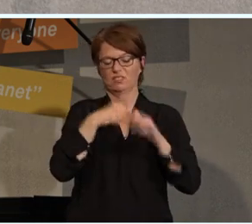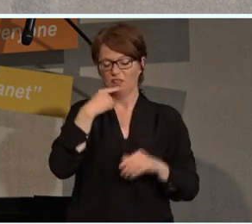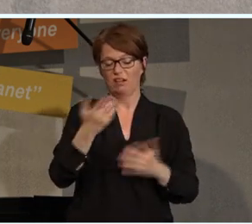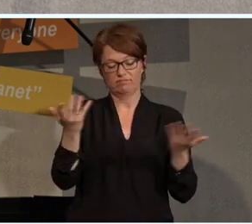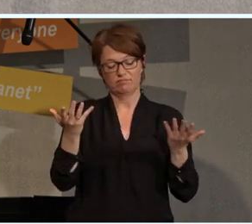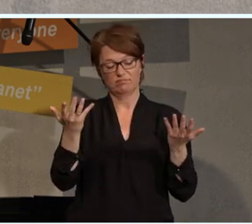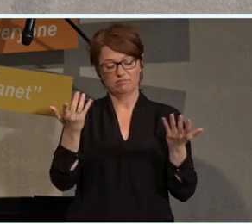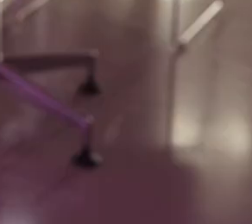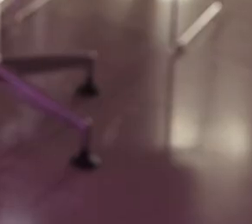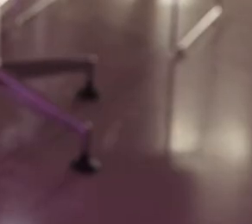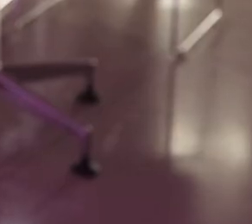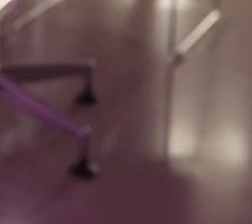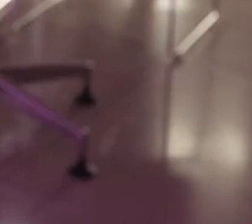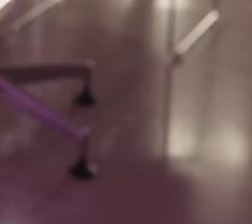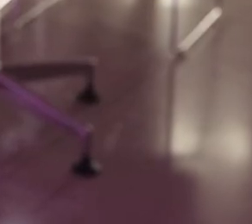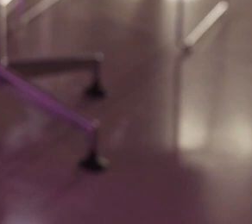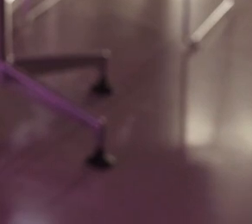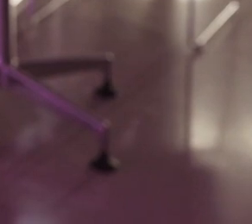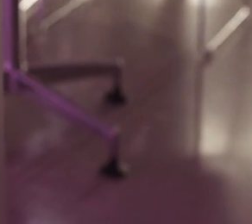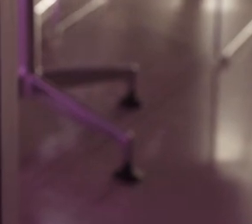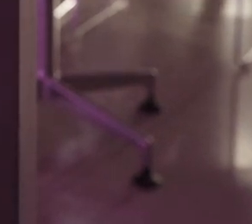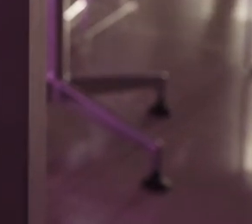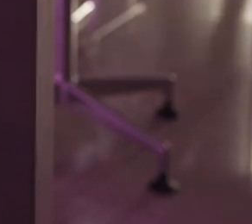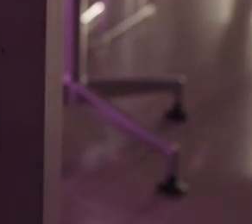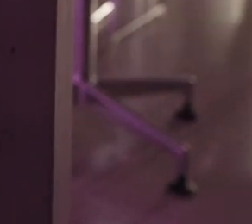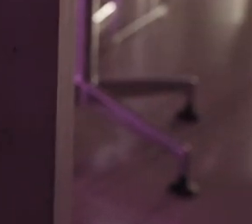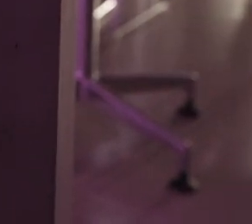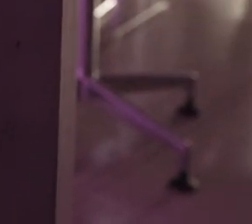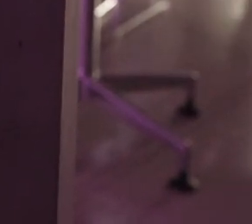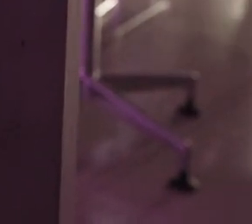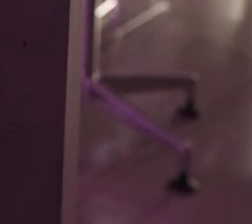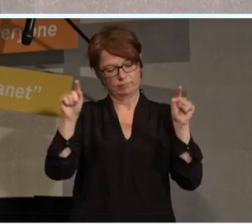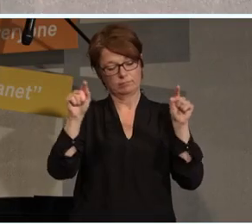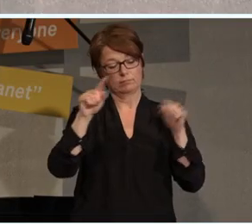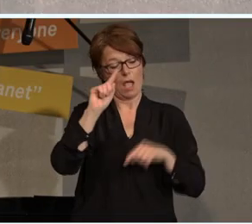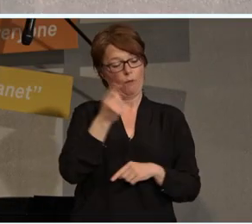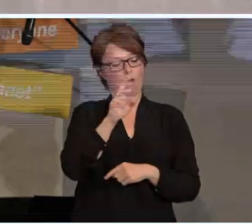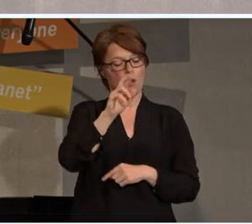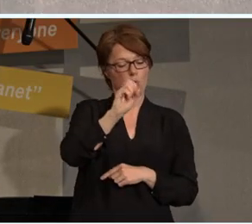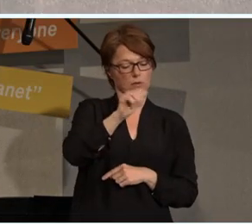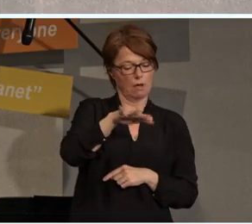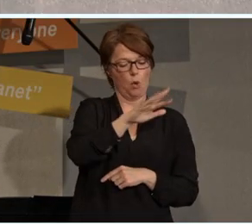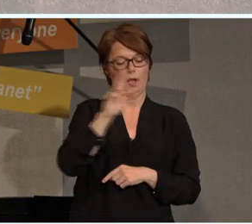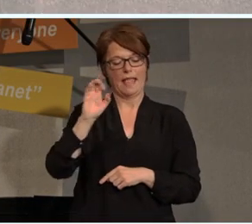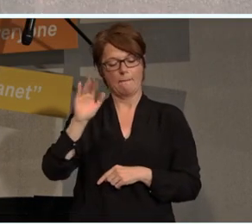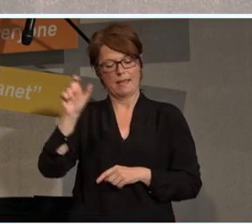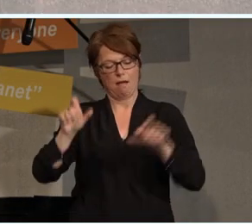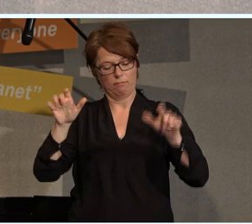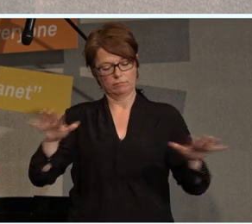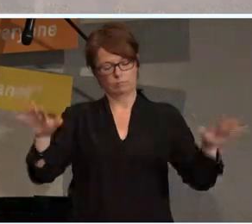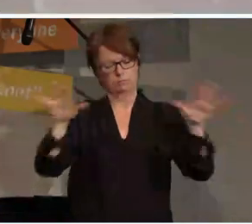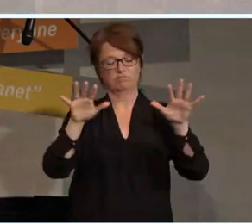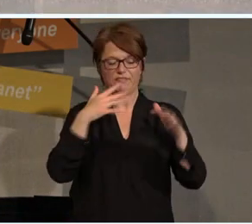gefassten Erfahrung, die man mit den Jahren mitbringt. Schönst, dass es euch alle gibt. Es war vom ersten Moment an